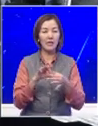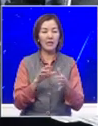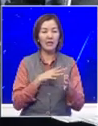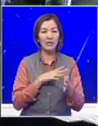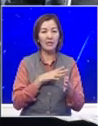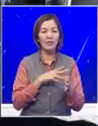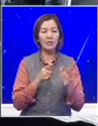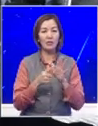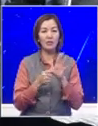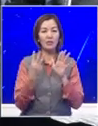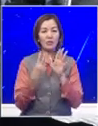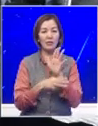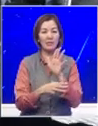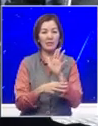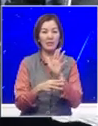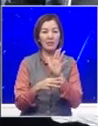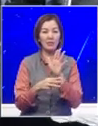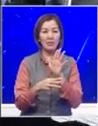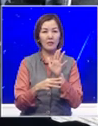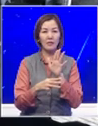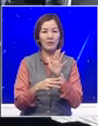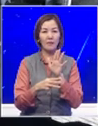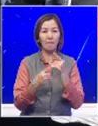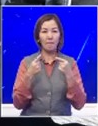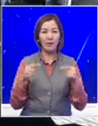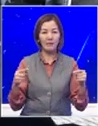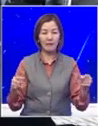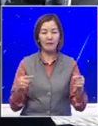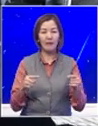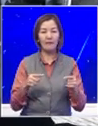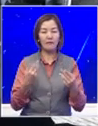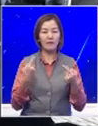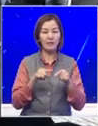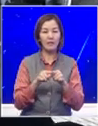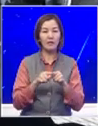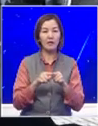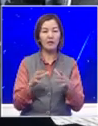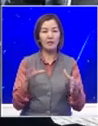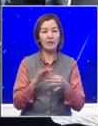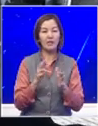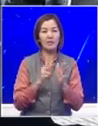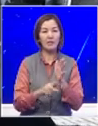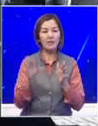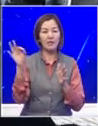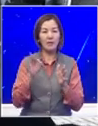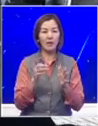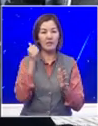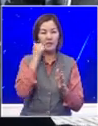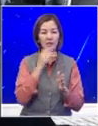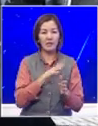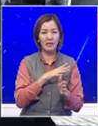бөлек 780-ге жоқ аспал техника тіркелген. Бірақ солардың бүгінгі деңгейі 80%-ға шейін толық ескірген.